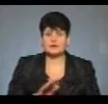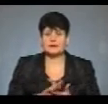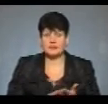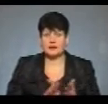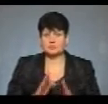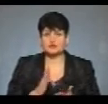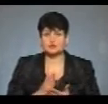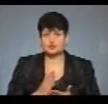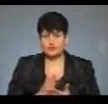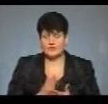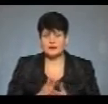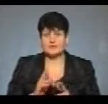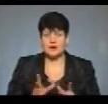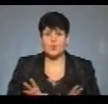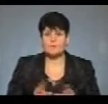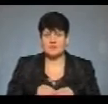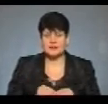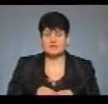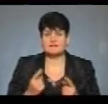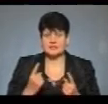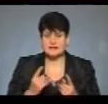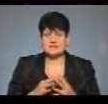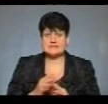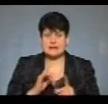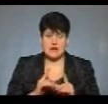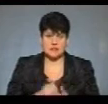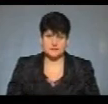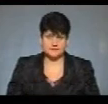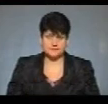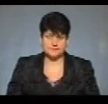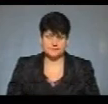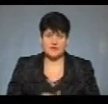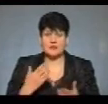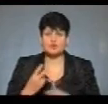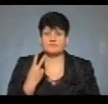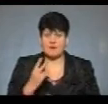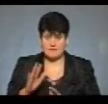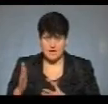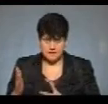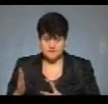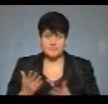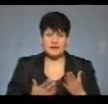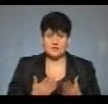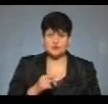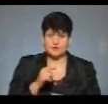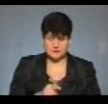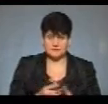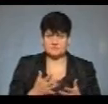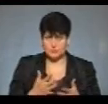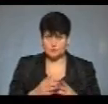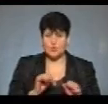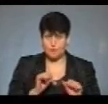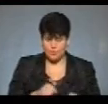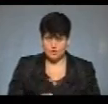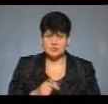будуть існувати як об'єднані великі сільські ради. Якщо два варіанти, так, якщо їх визнають спроможними,